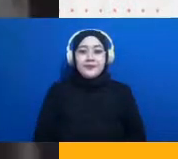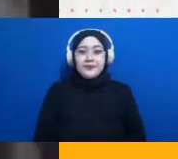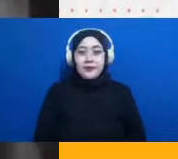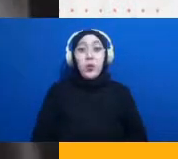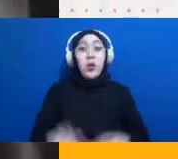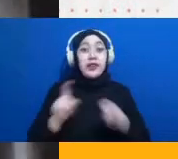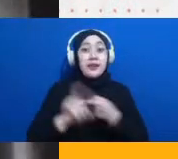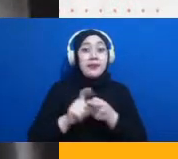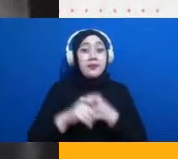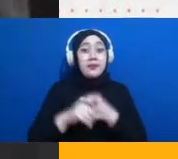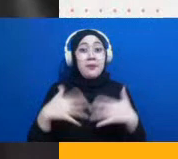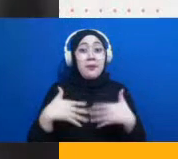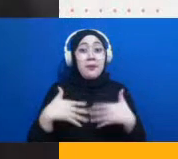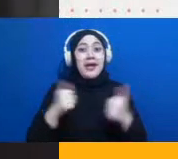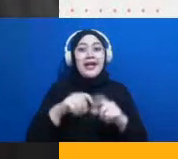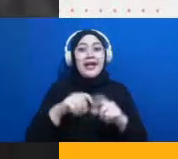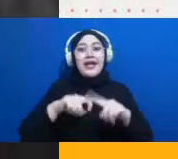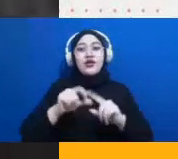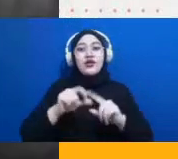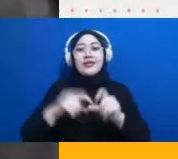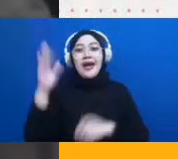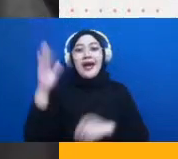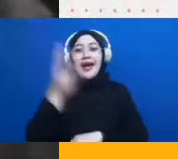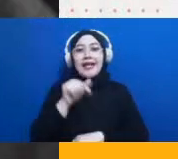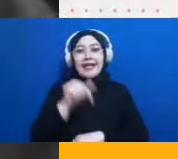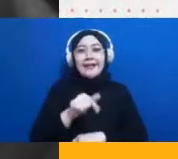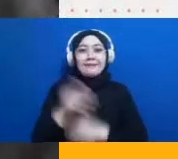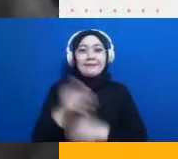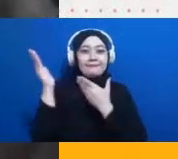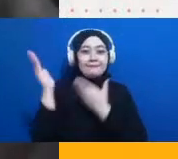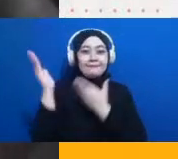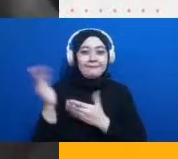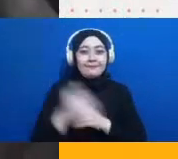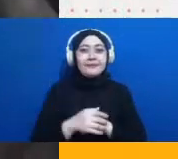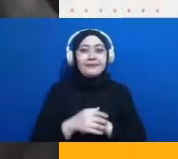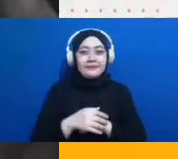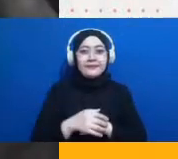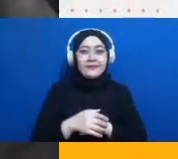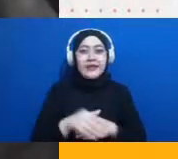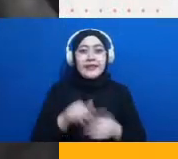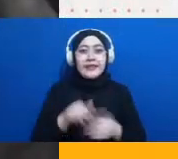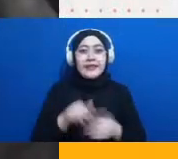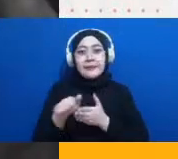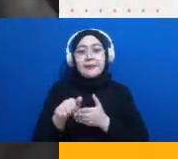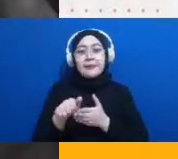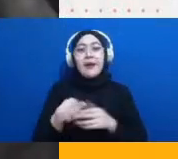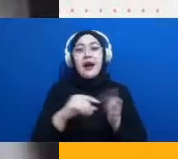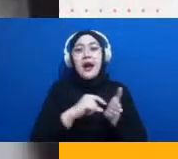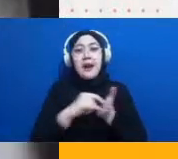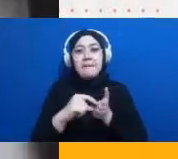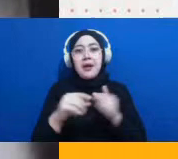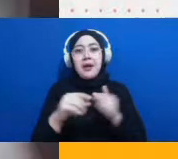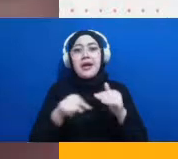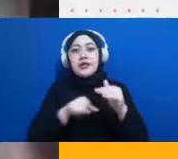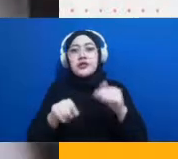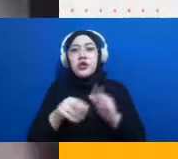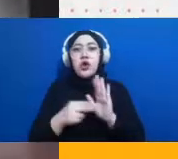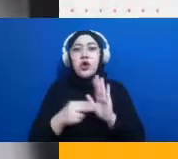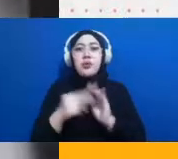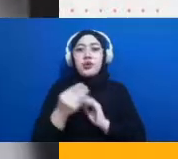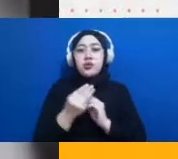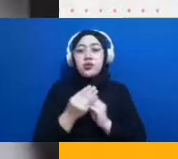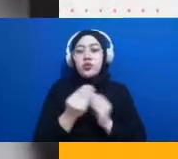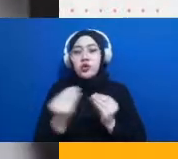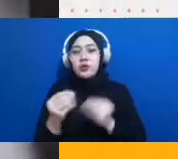adalah pemenang dari kuis hari ini dia. Bisa formatnya kirim dengan format nama, underscore urutan, underscore screenshot layar